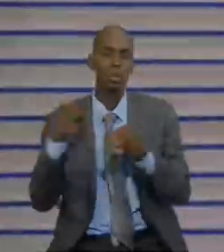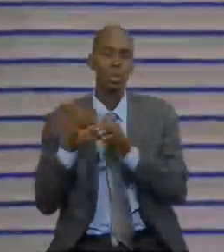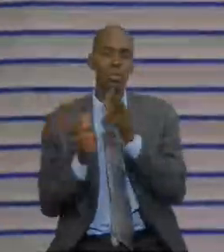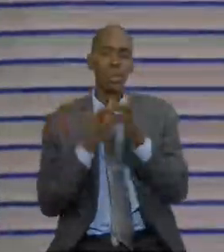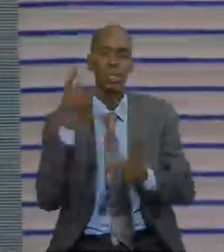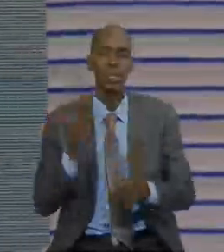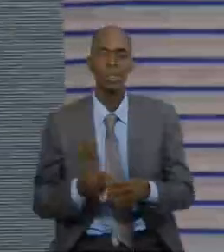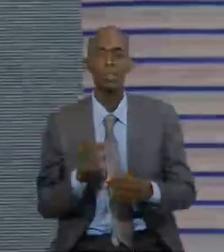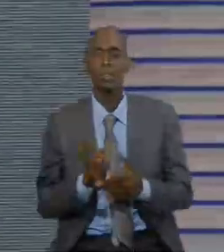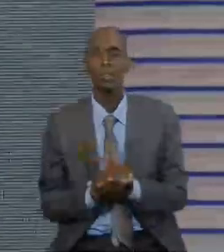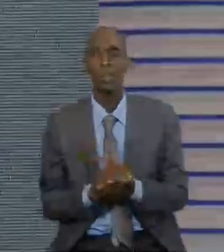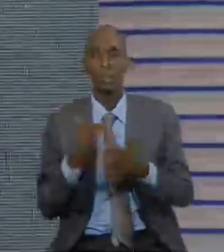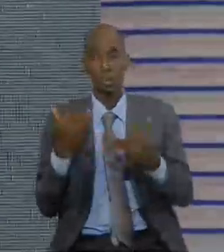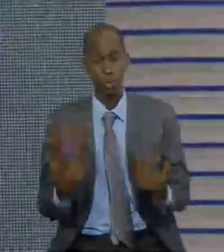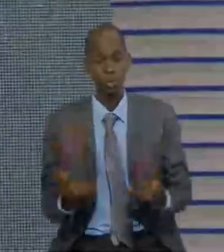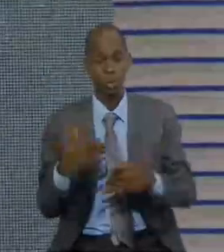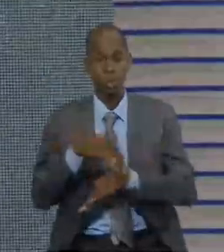partis